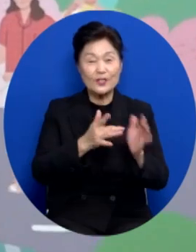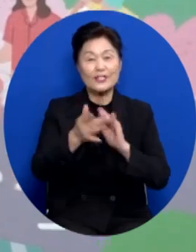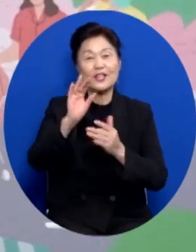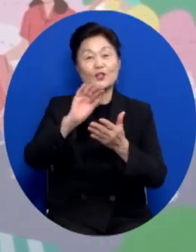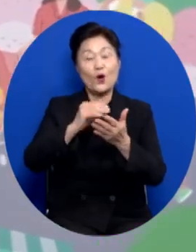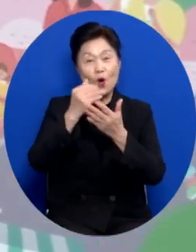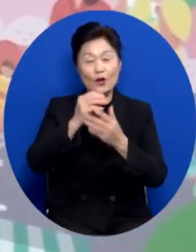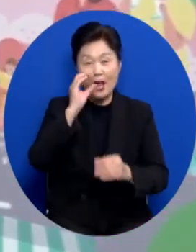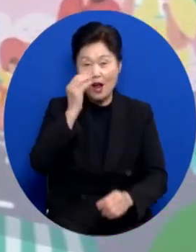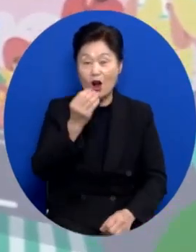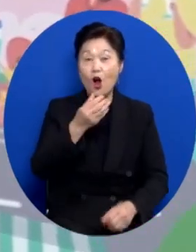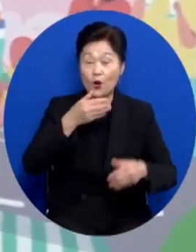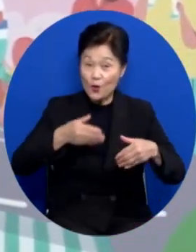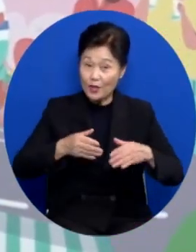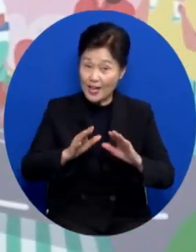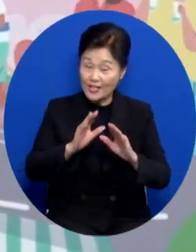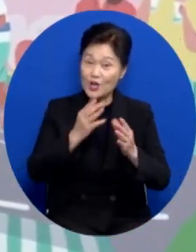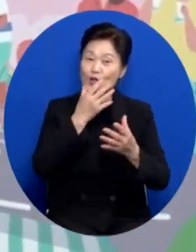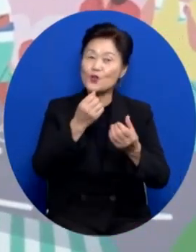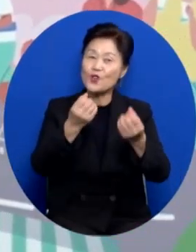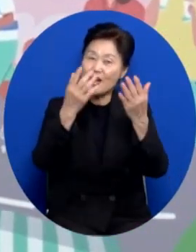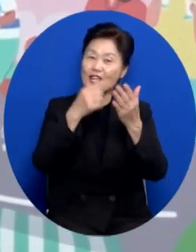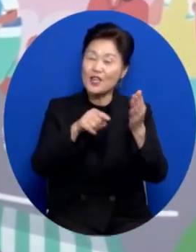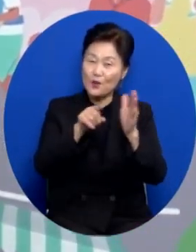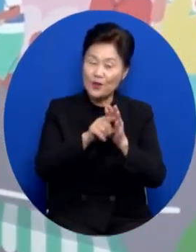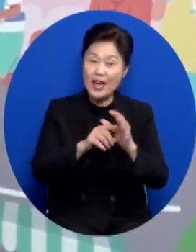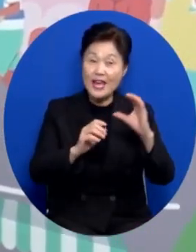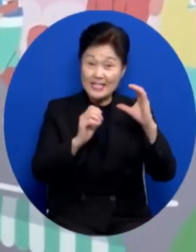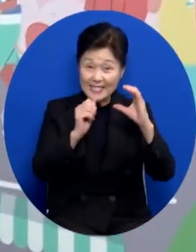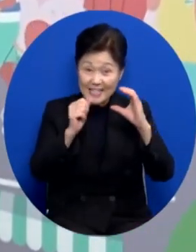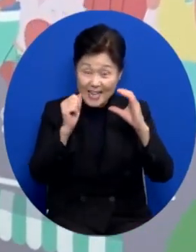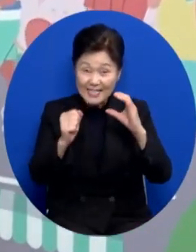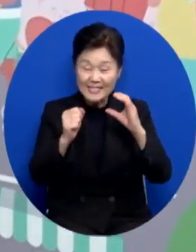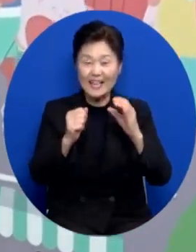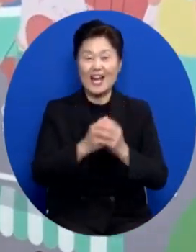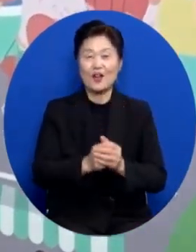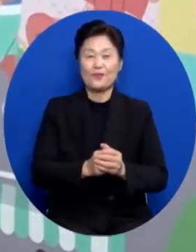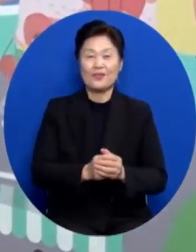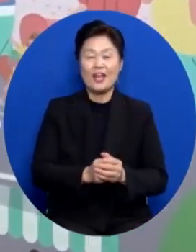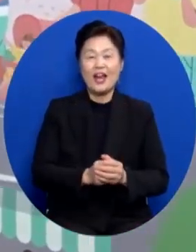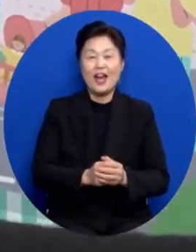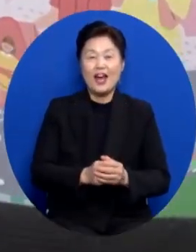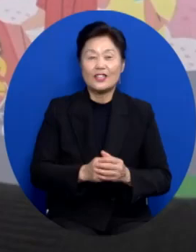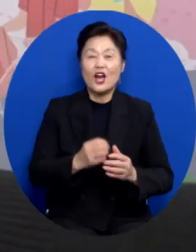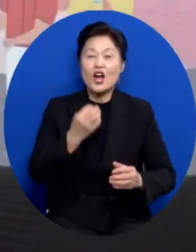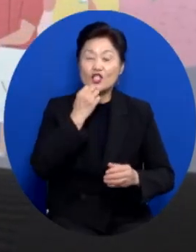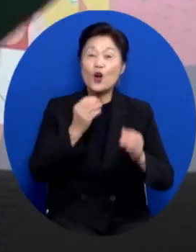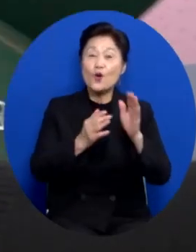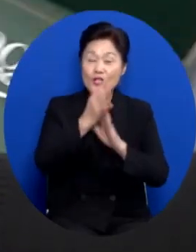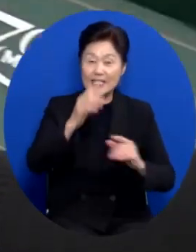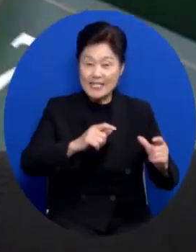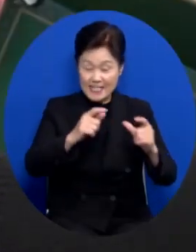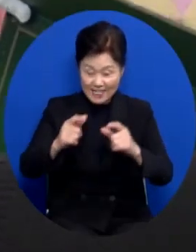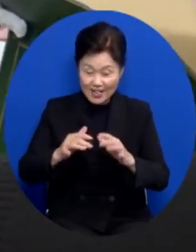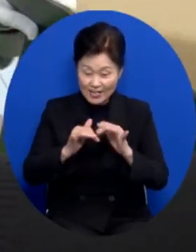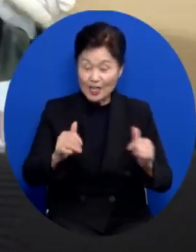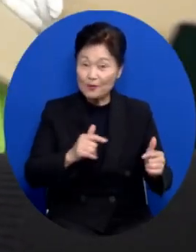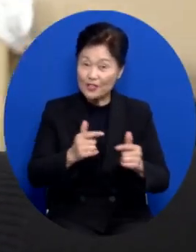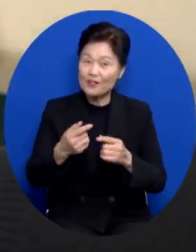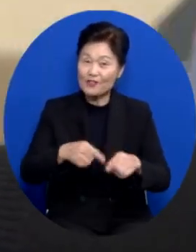성탄을 축하하는 이런 의미 있는 자리에 우리 CTS가 또 서울시 또 지역 또 주민들과